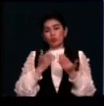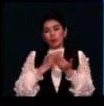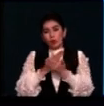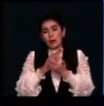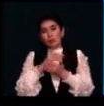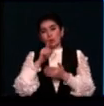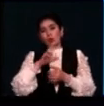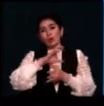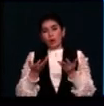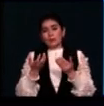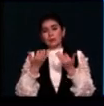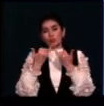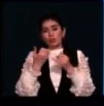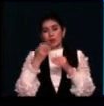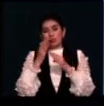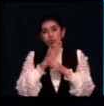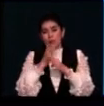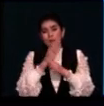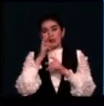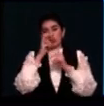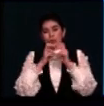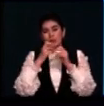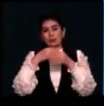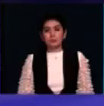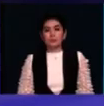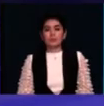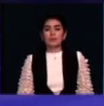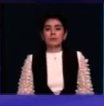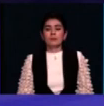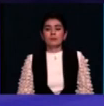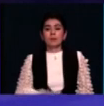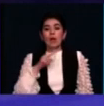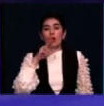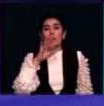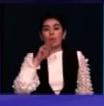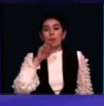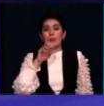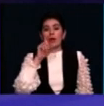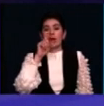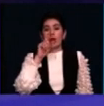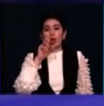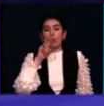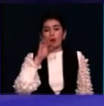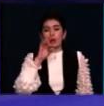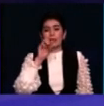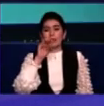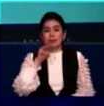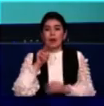қойылген. Бұтын жахан ішлап чықарыш санатыда қолланылмақты. Поливинил хлорид.